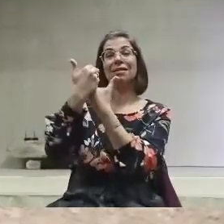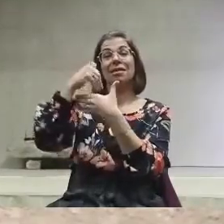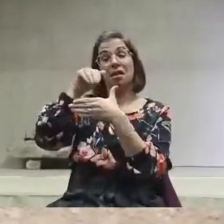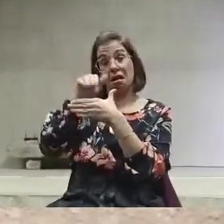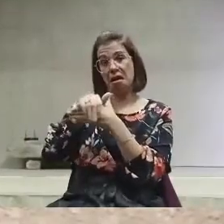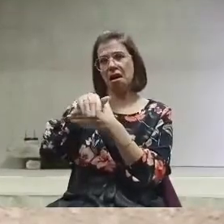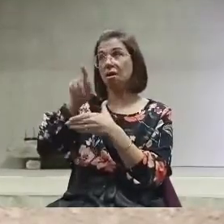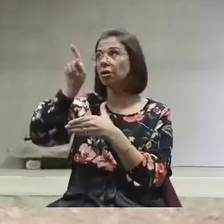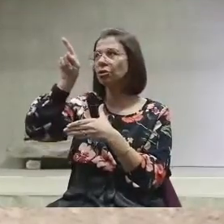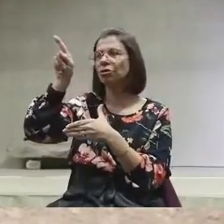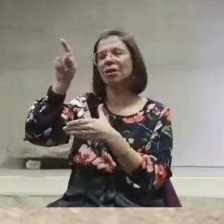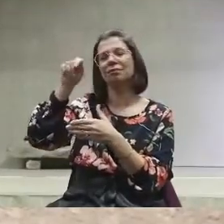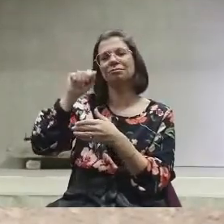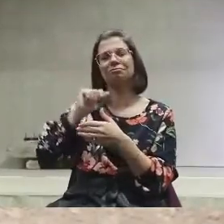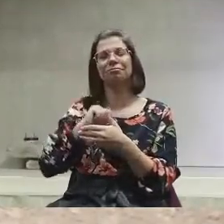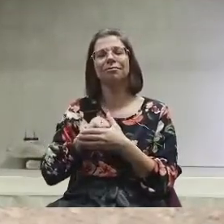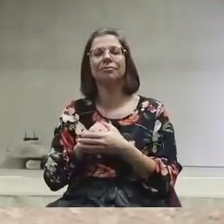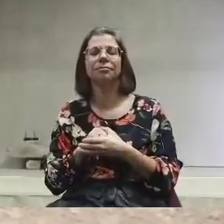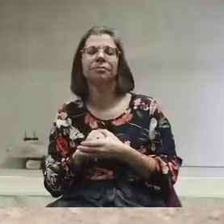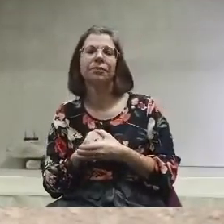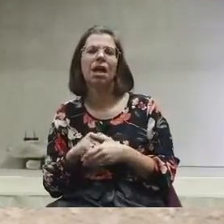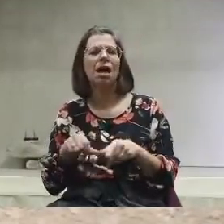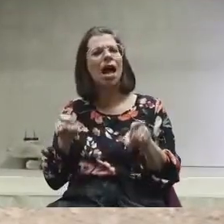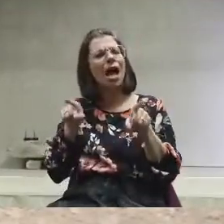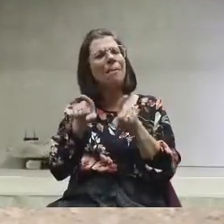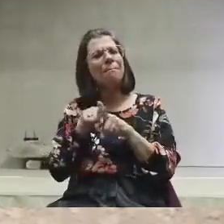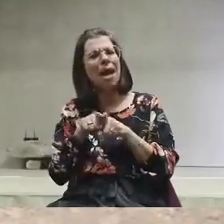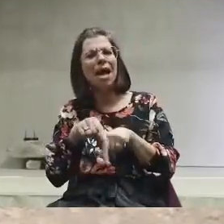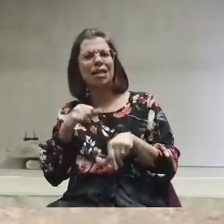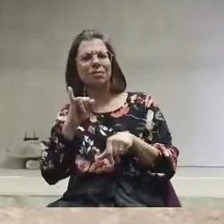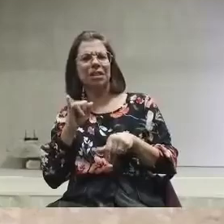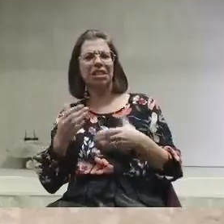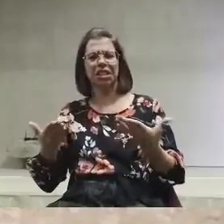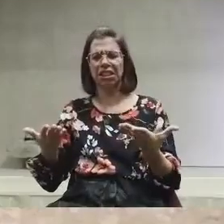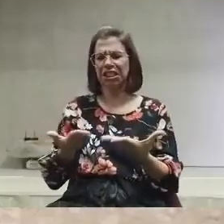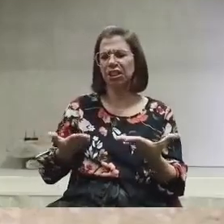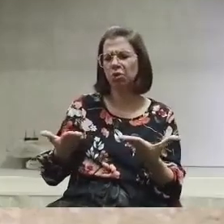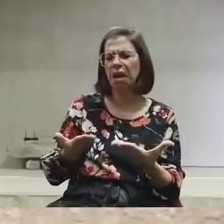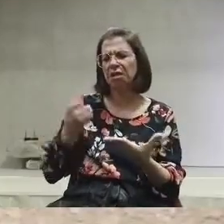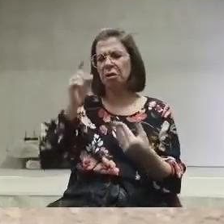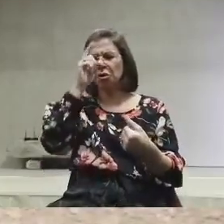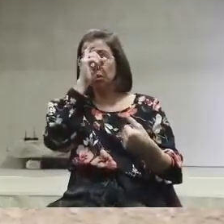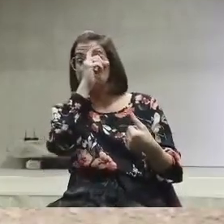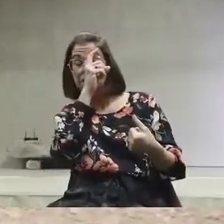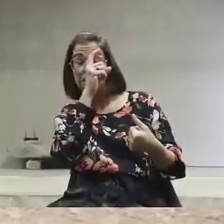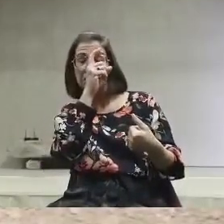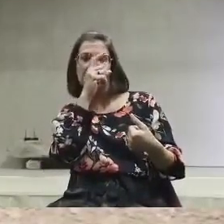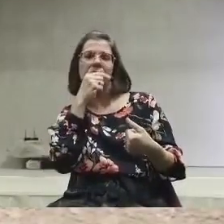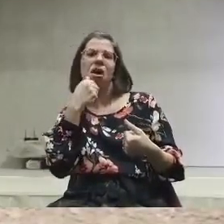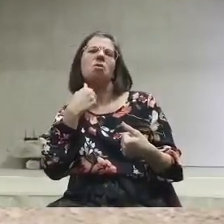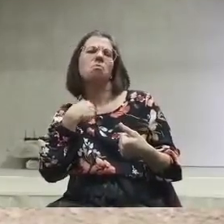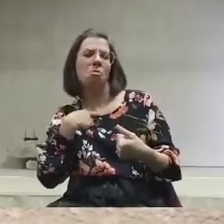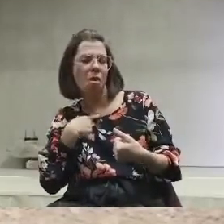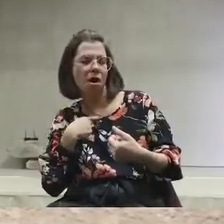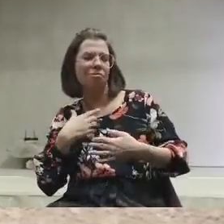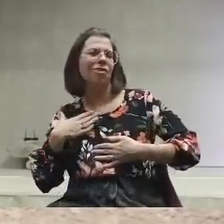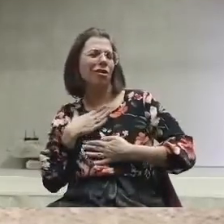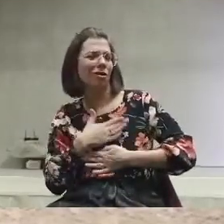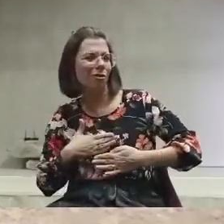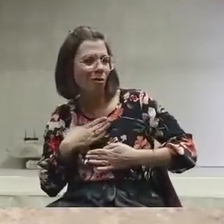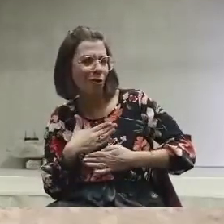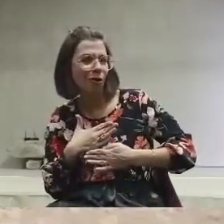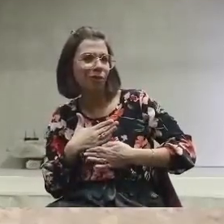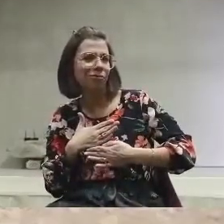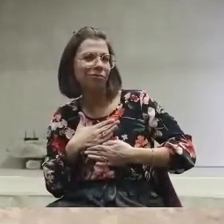Peu importe les circonstances de la vie, je suis un homme. On est un peuple le plus heureux de la terre. C'est seulement en Christ